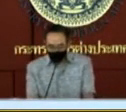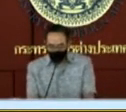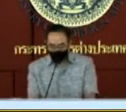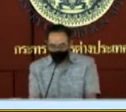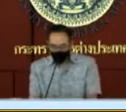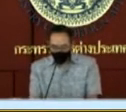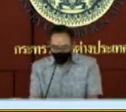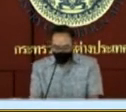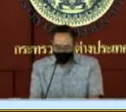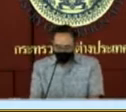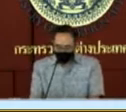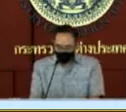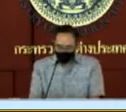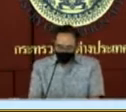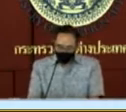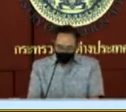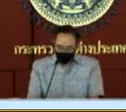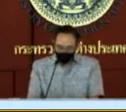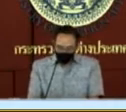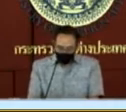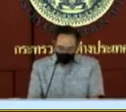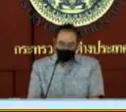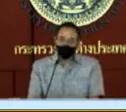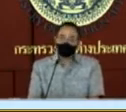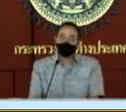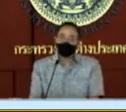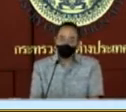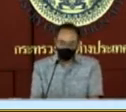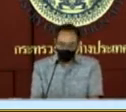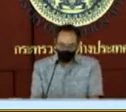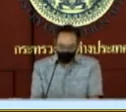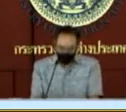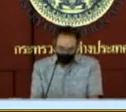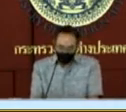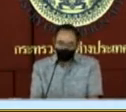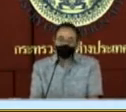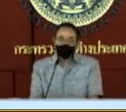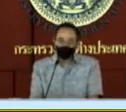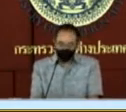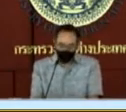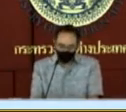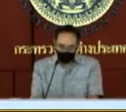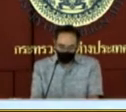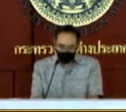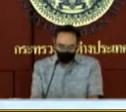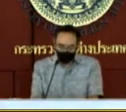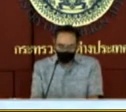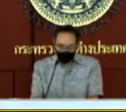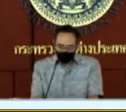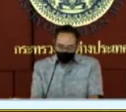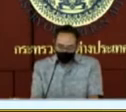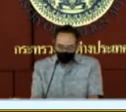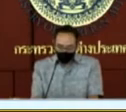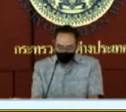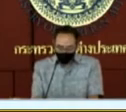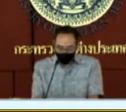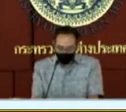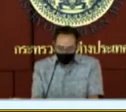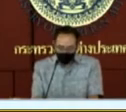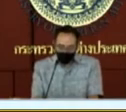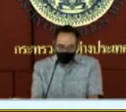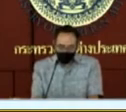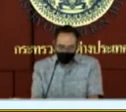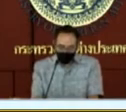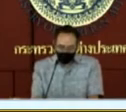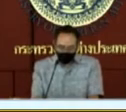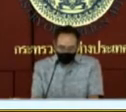มิกแพลนนะครับเช่นเทคโนโลยีการเกษตรนะครับนวัตกรรมอาหารพลังงานทดแทนนะครับรวมถึงความร่วมมือด้านสาธ